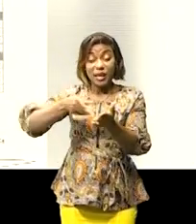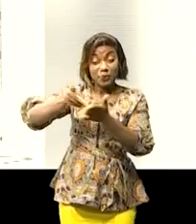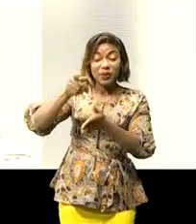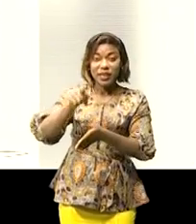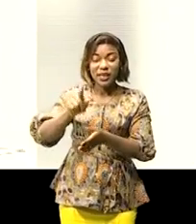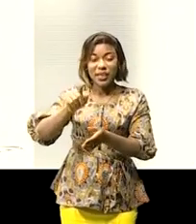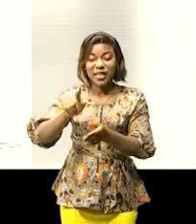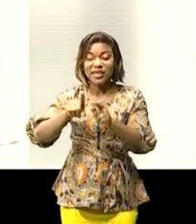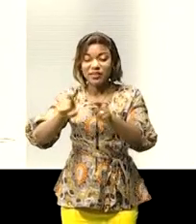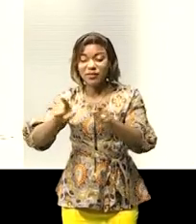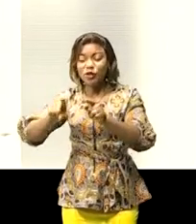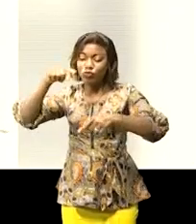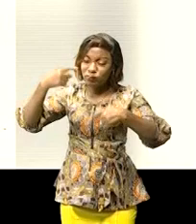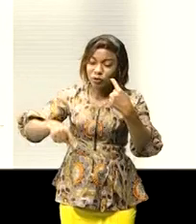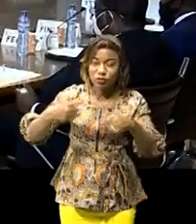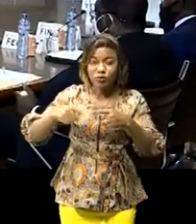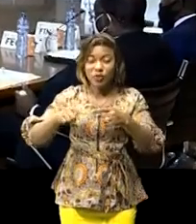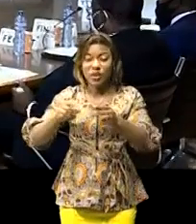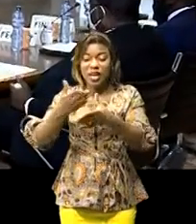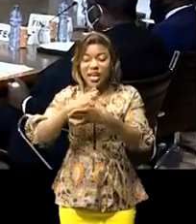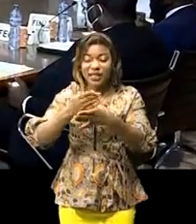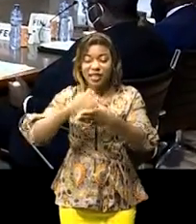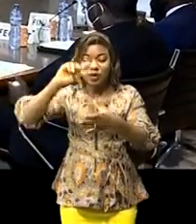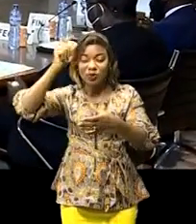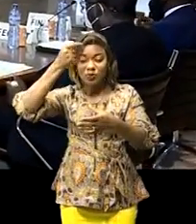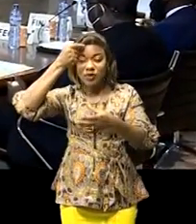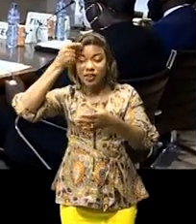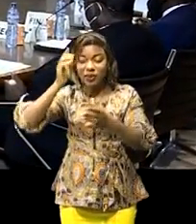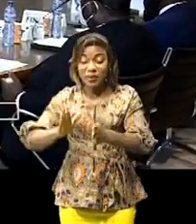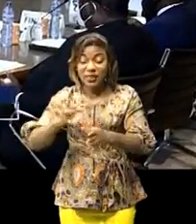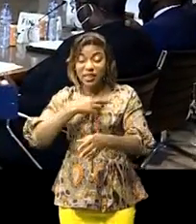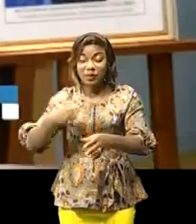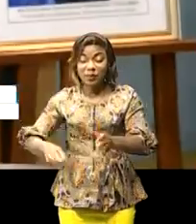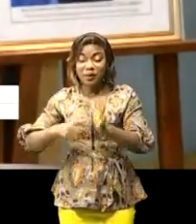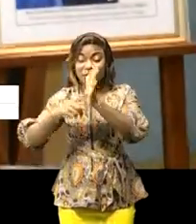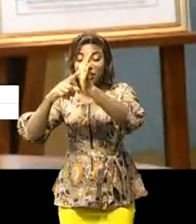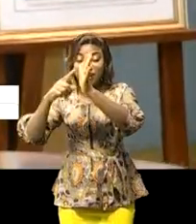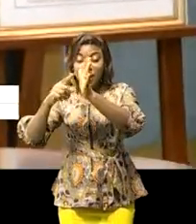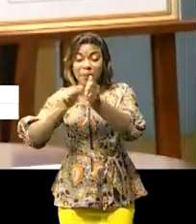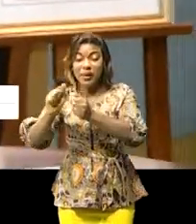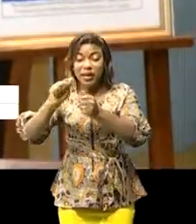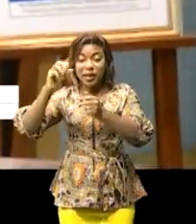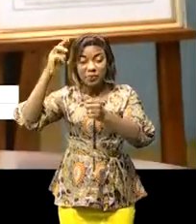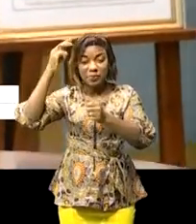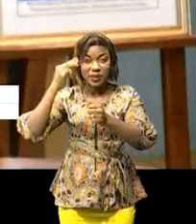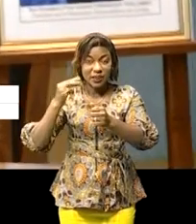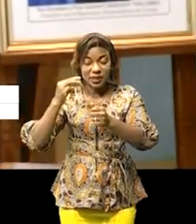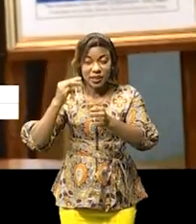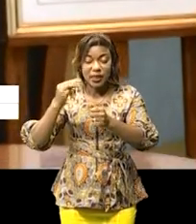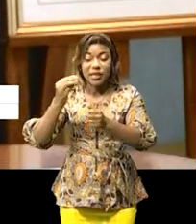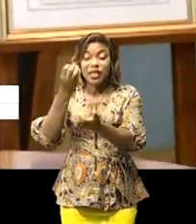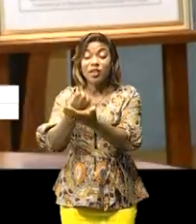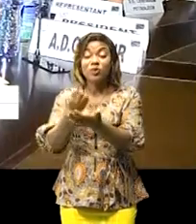des différentes négociations entre le gouvernement de la République, représenté par le ministre Jean-Marie Kalumba-Yuma de